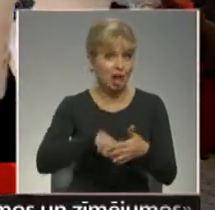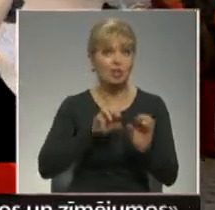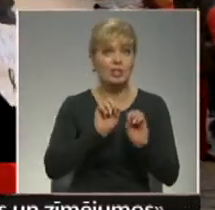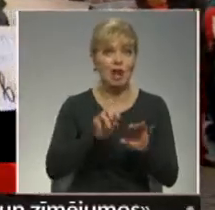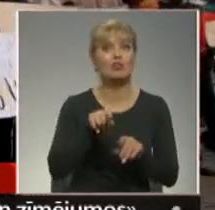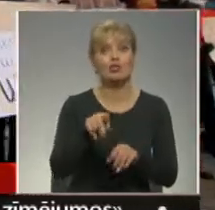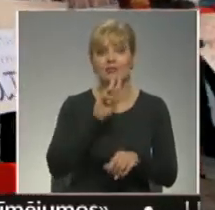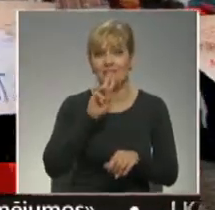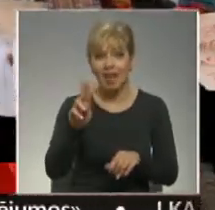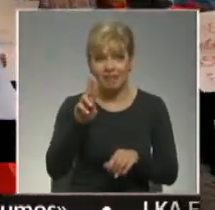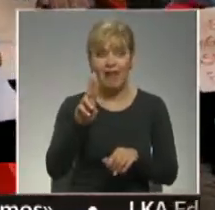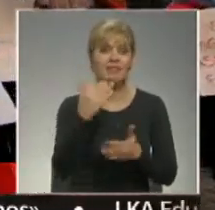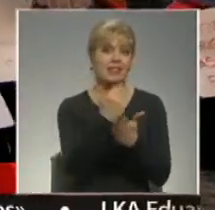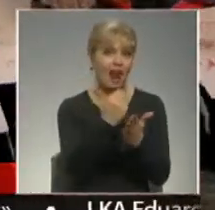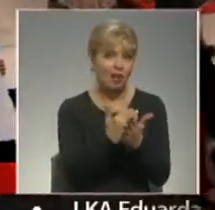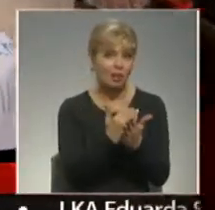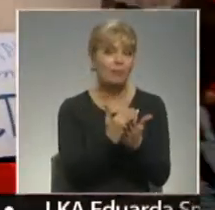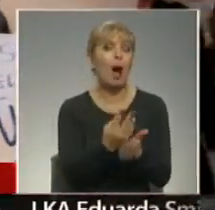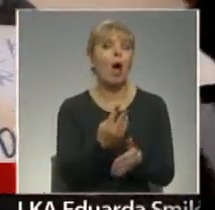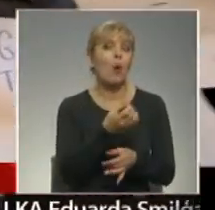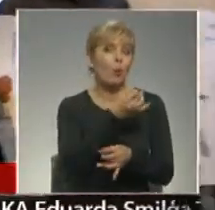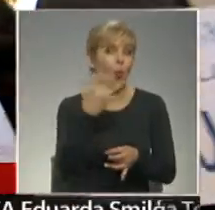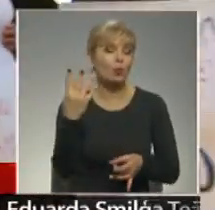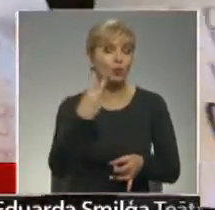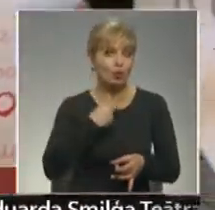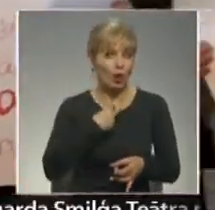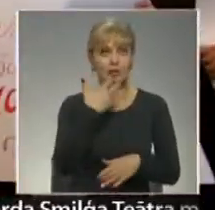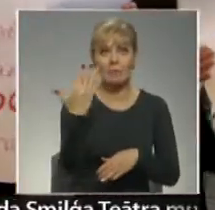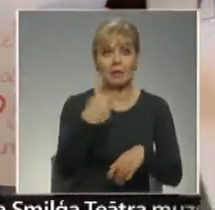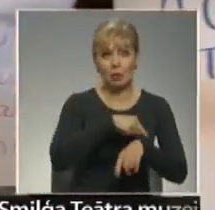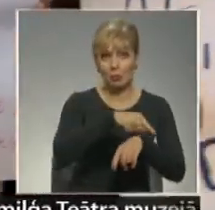Kultūršoks. Lūkojiet to piektdien, pulksten 18:55.